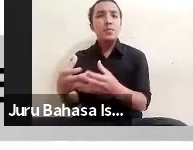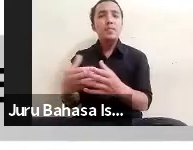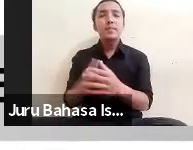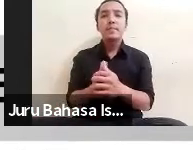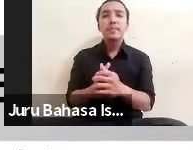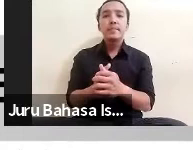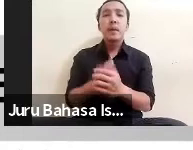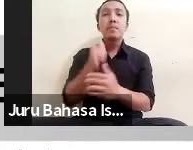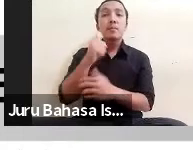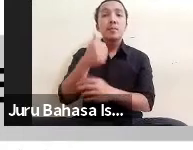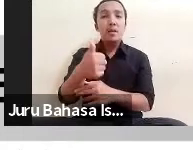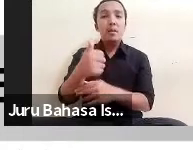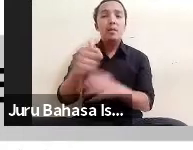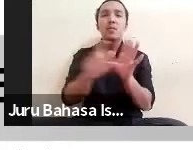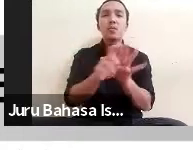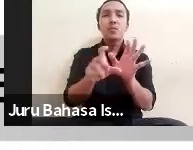Bisa misalnya